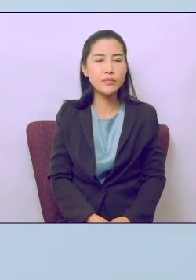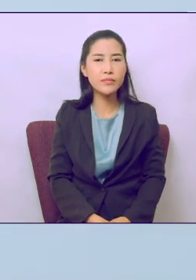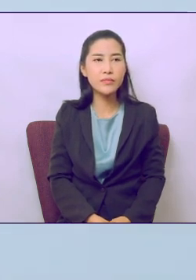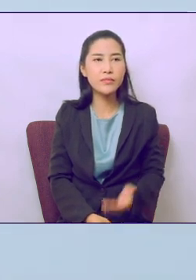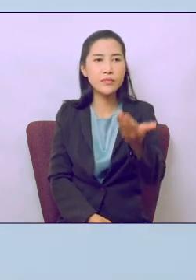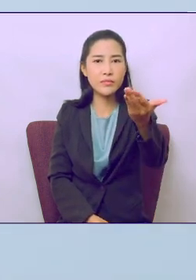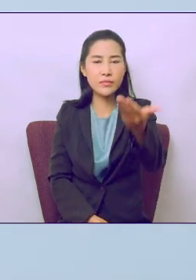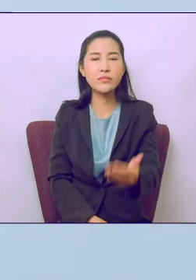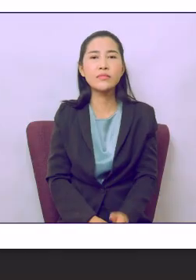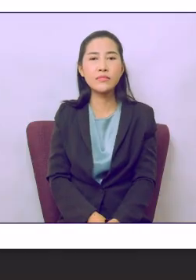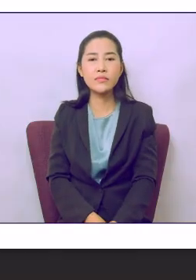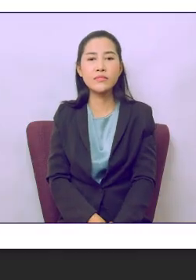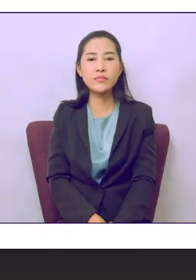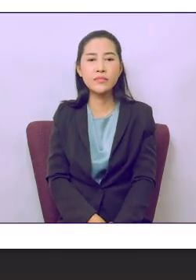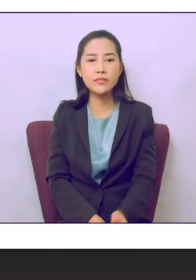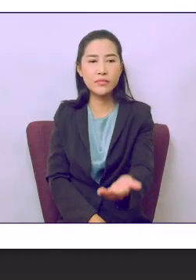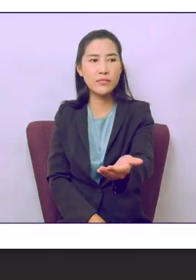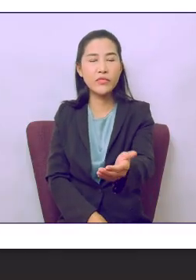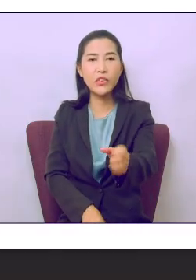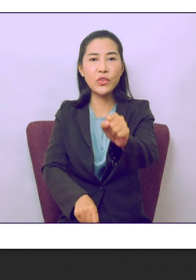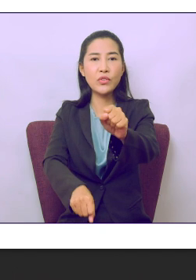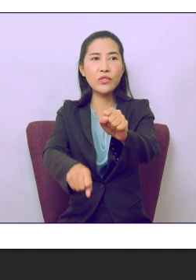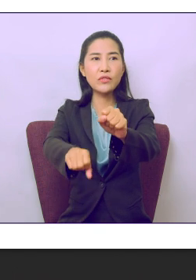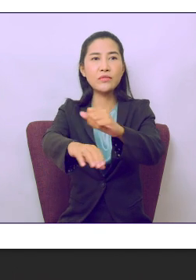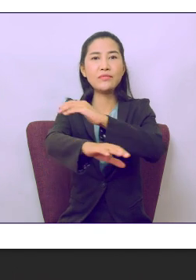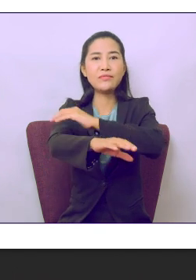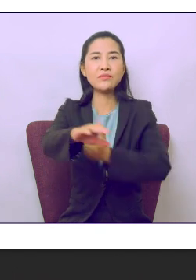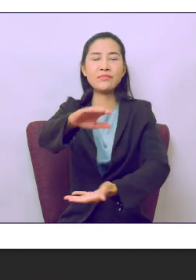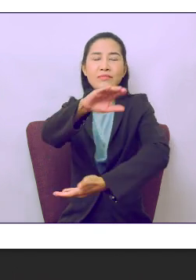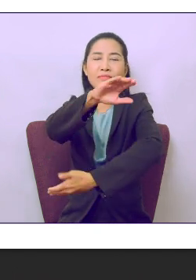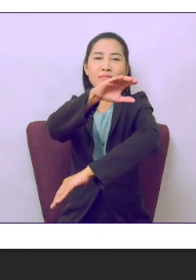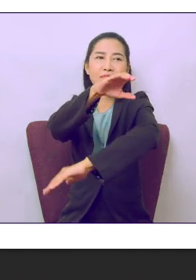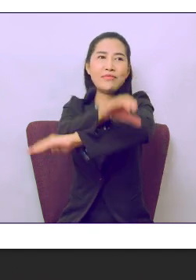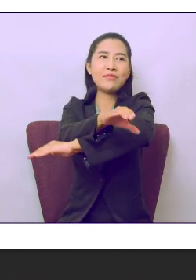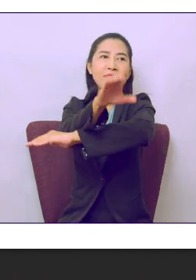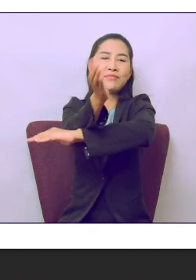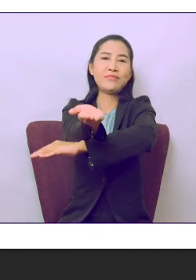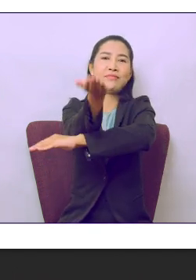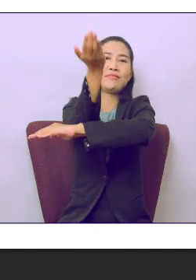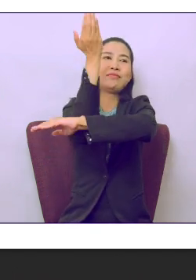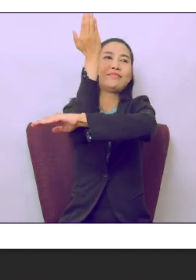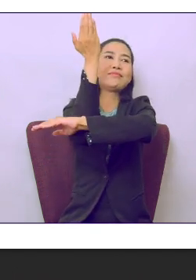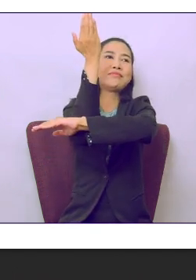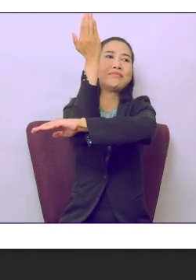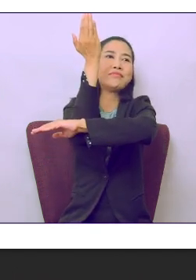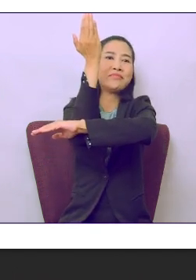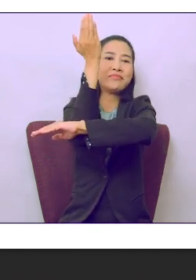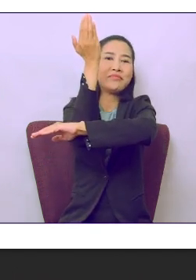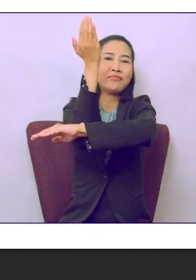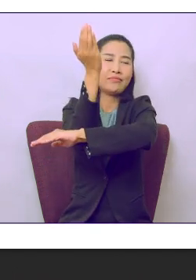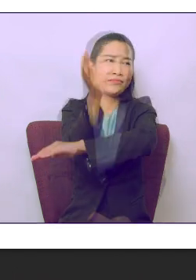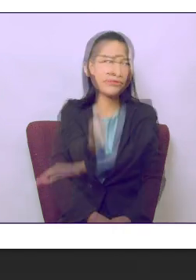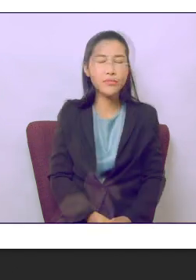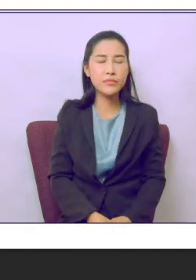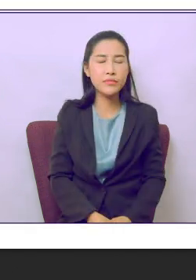เก็แค่นะครับยกขาขึ้นยกขาลงนะครับหายใจเข้าเตรียมหายใจออกยกขาน้องขึ้นแล้วก็บอกให้น้องอ่ะออกแรง